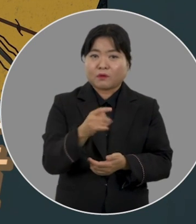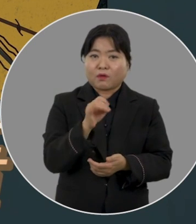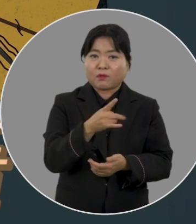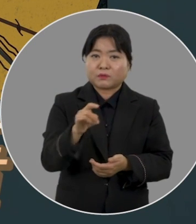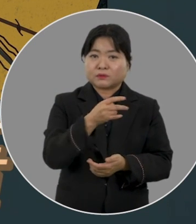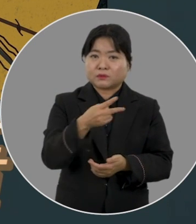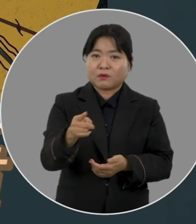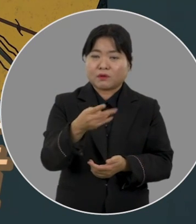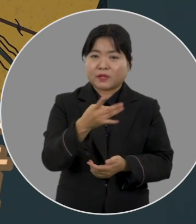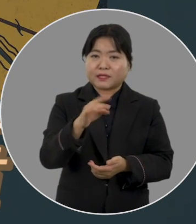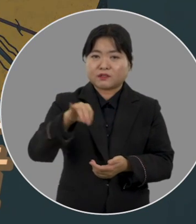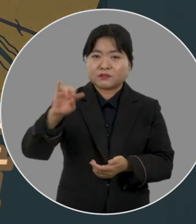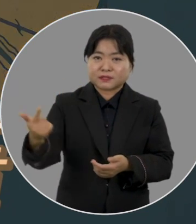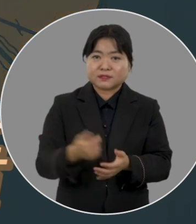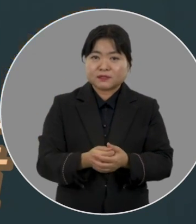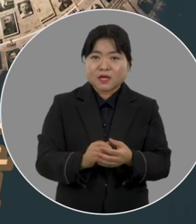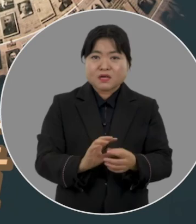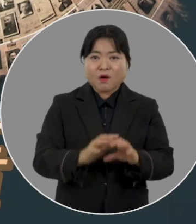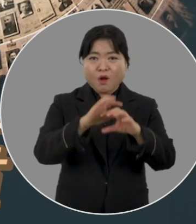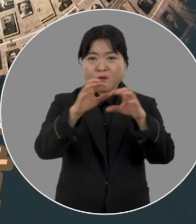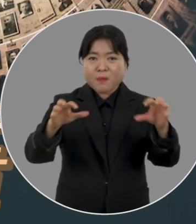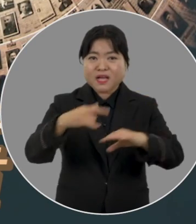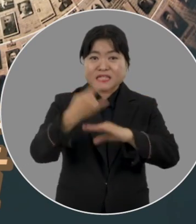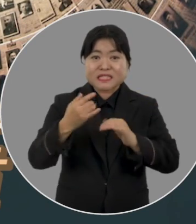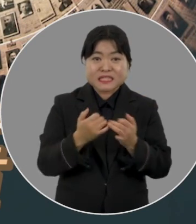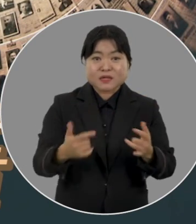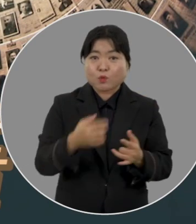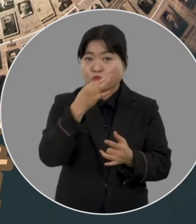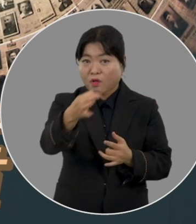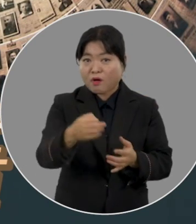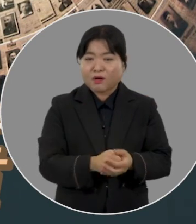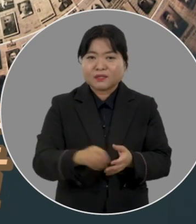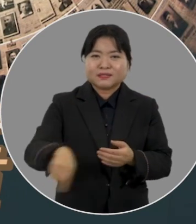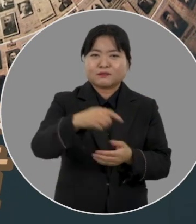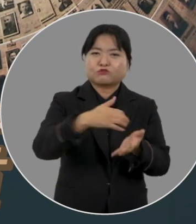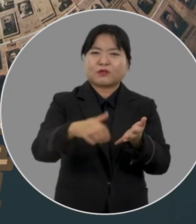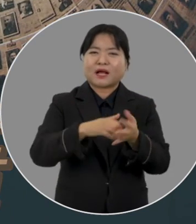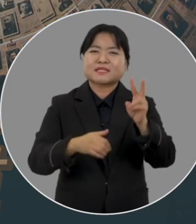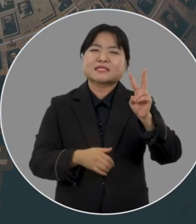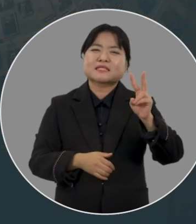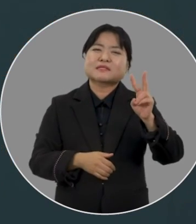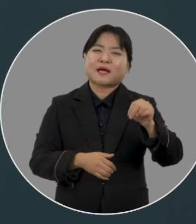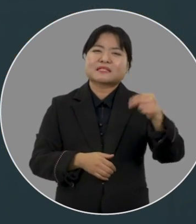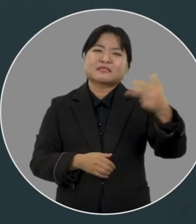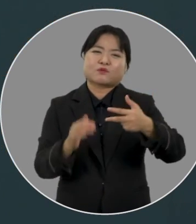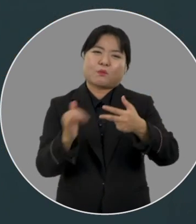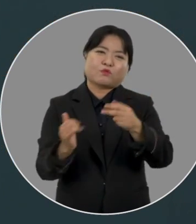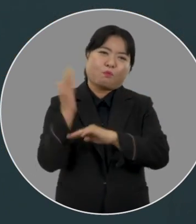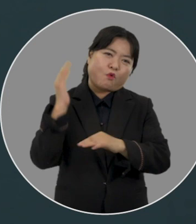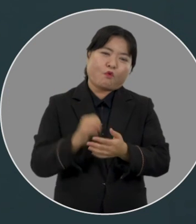Nations라고 해서 열방의 의인들이라고 부르는데 이들의 숫자가 27,000명이 넘어요.